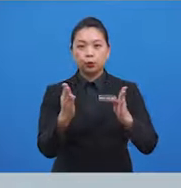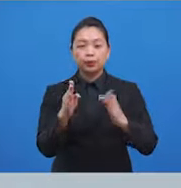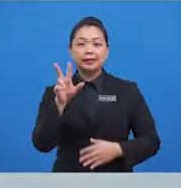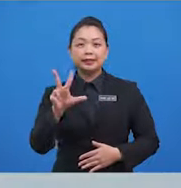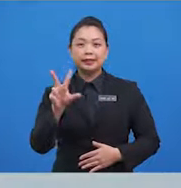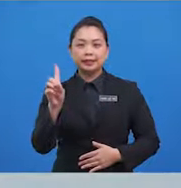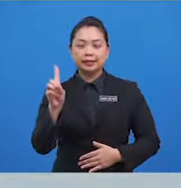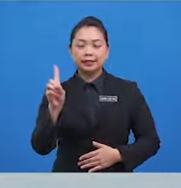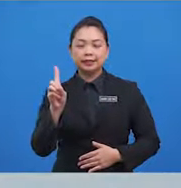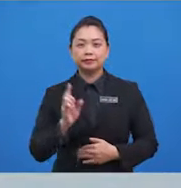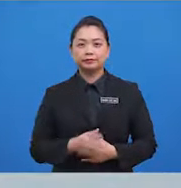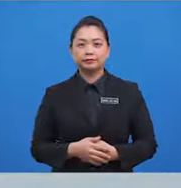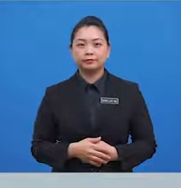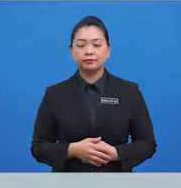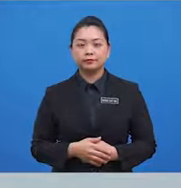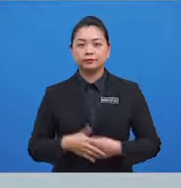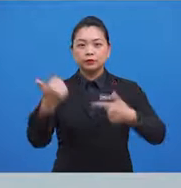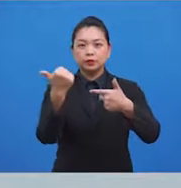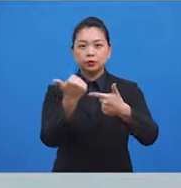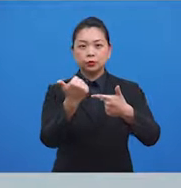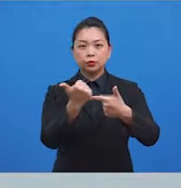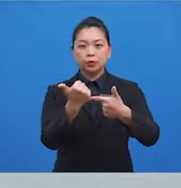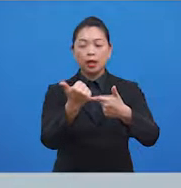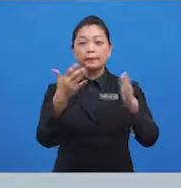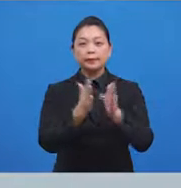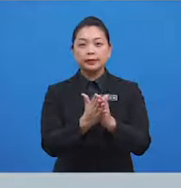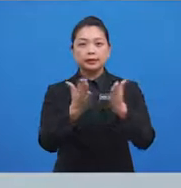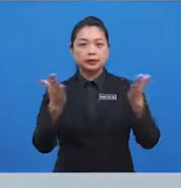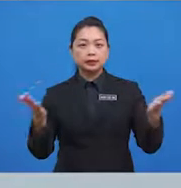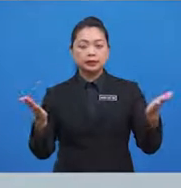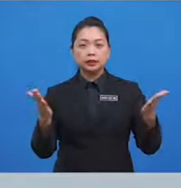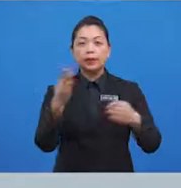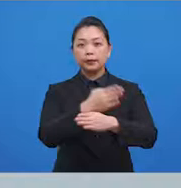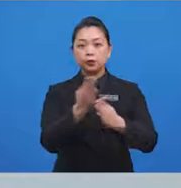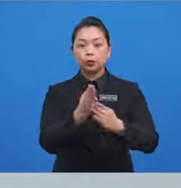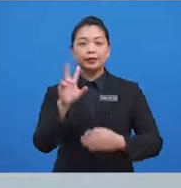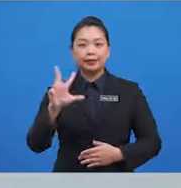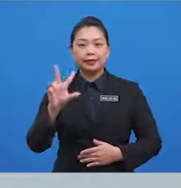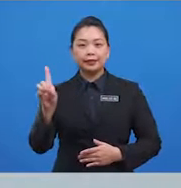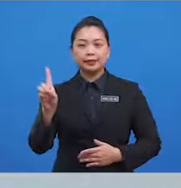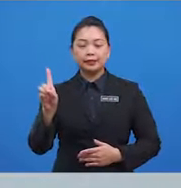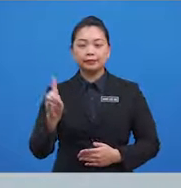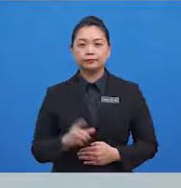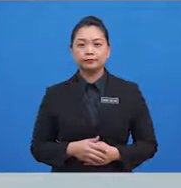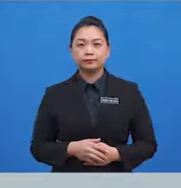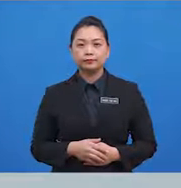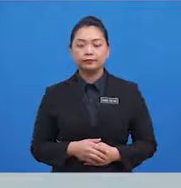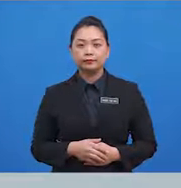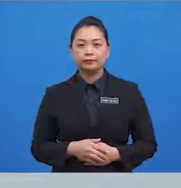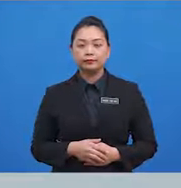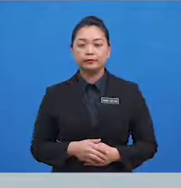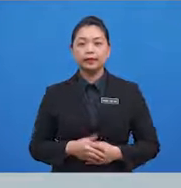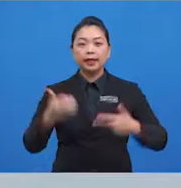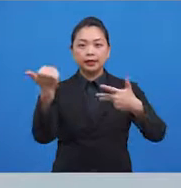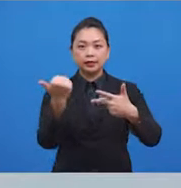3 dimensi. Yang kedua, bentangan bentuk 3 dimensi. Dan